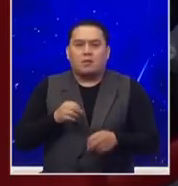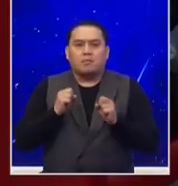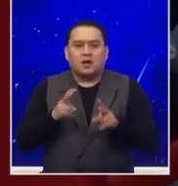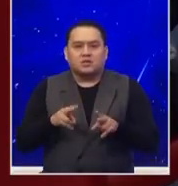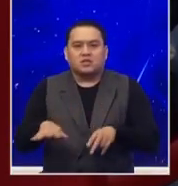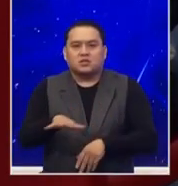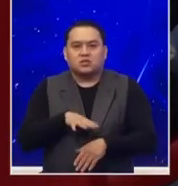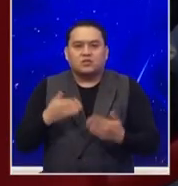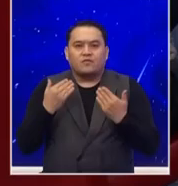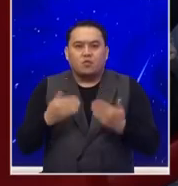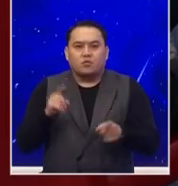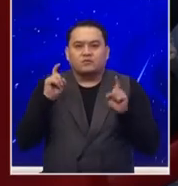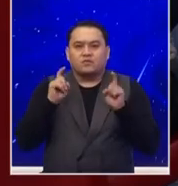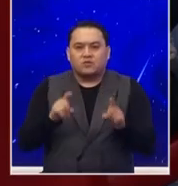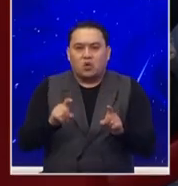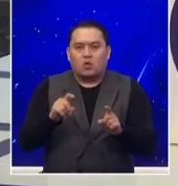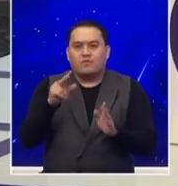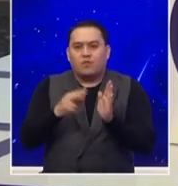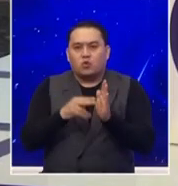зоне. На сегодня здесь зарегистрировано